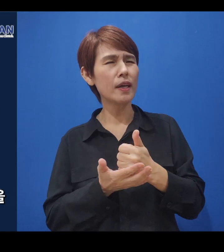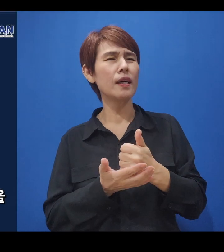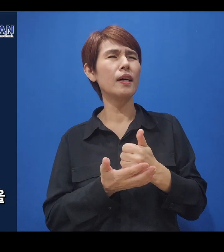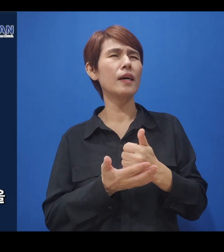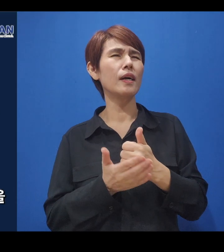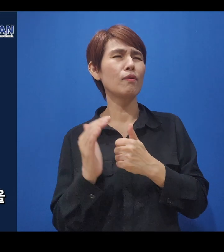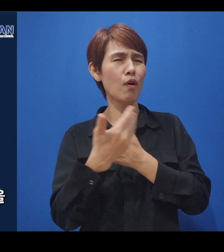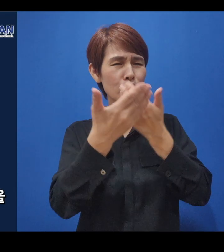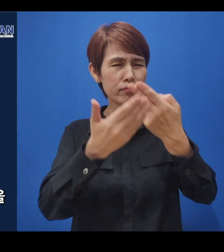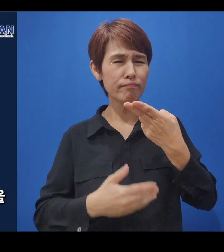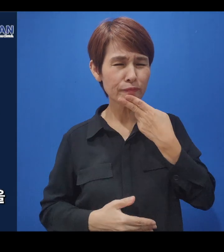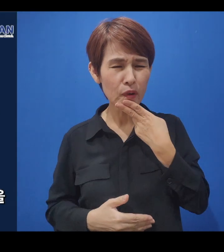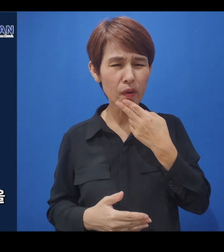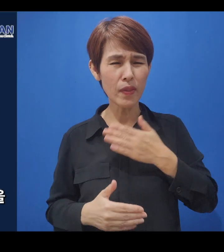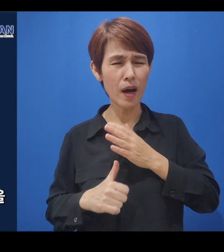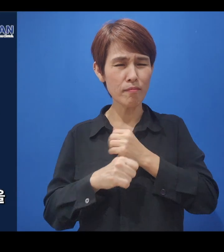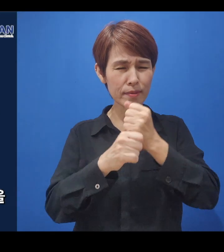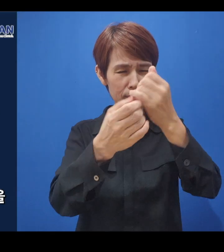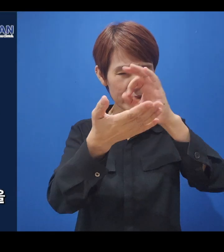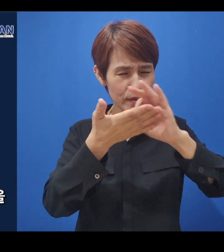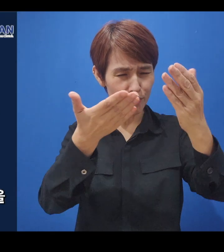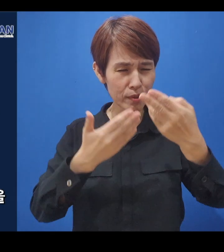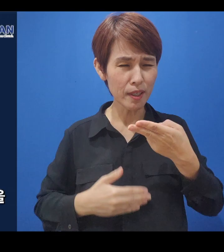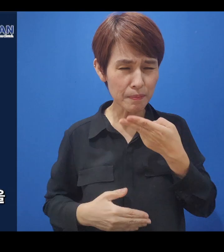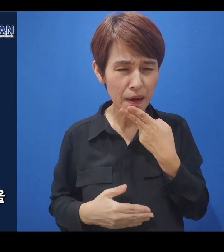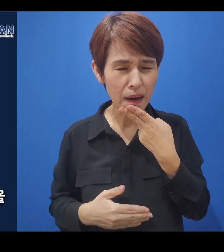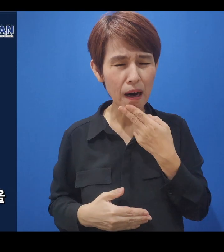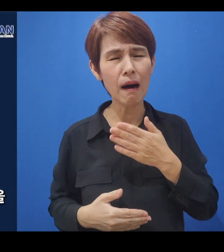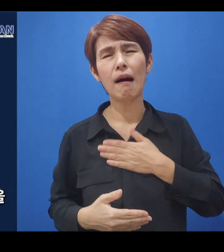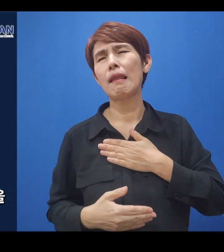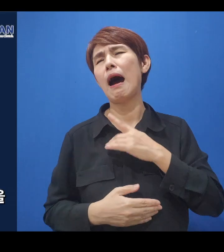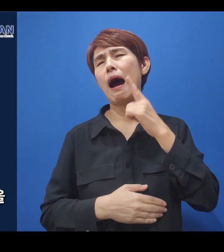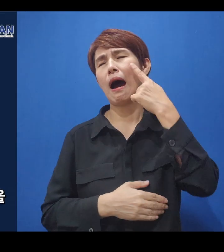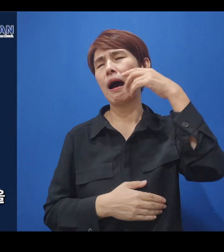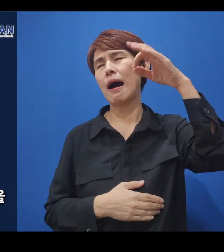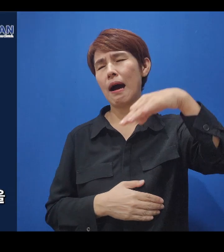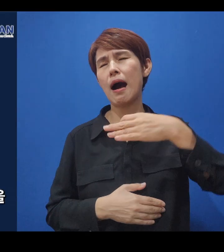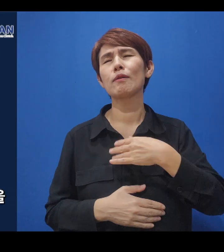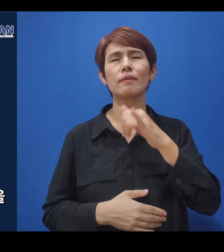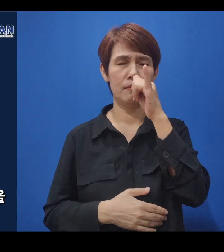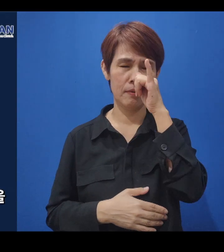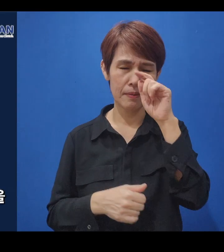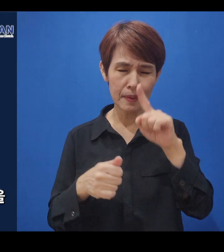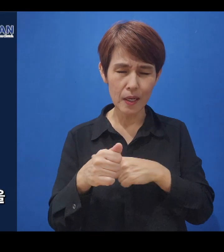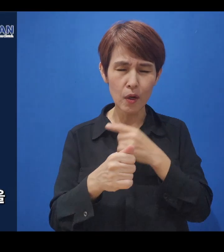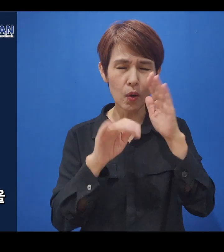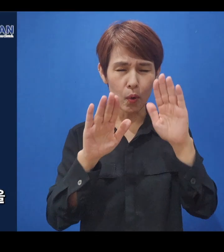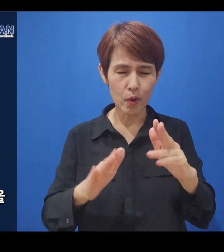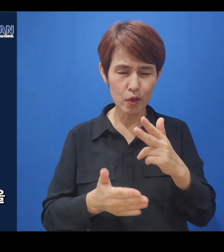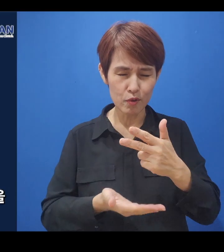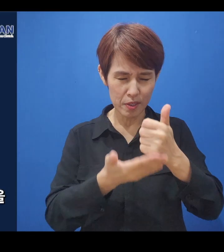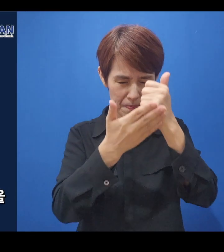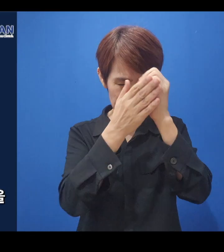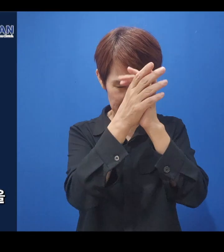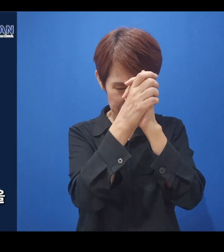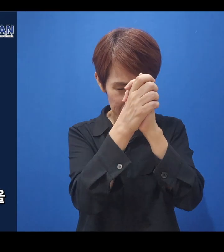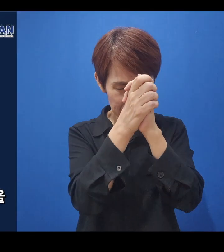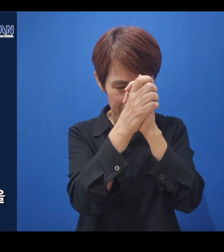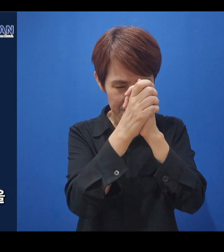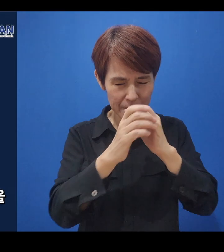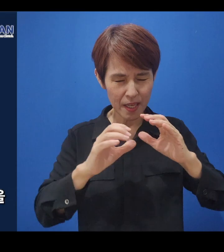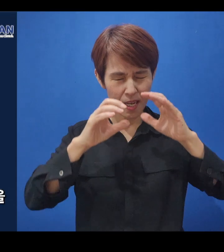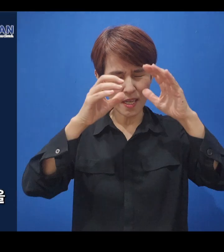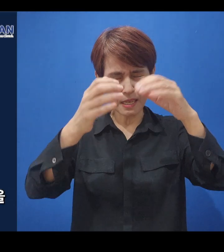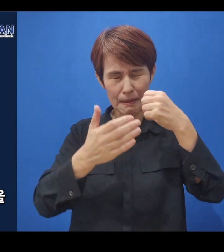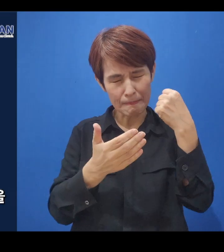연약한 인생을 붙들고 쓰시지 않으시면 제가 아무것도 아닌 걸 알기에 오늘 주님 앞에 엎드립니다. 세상에